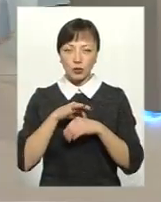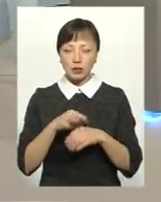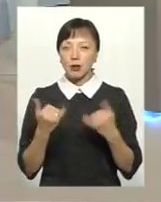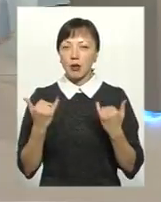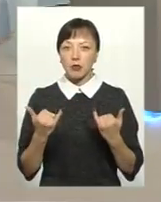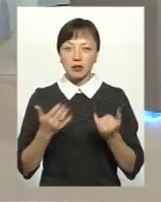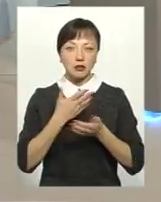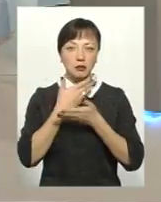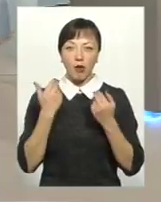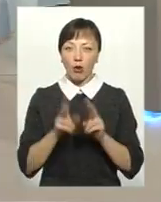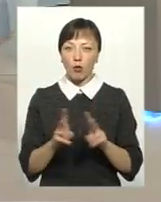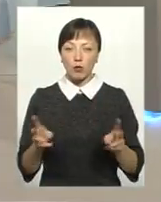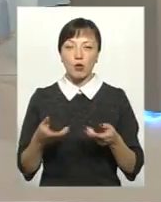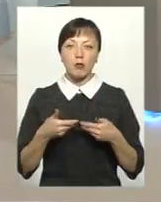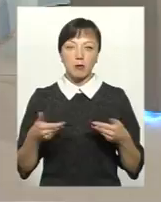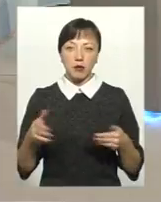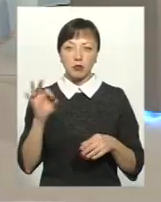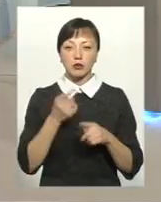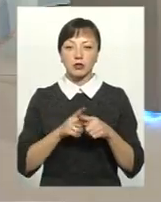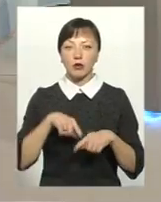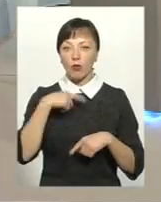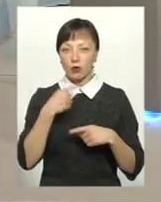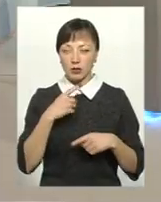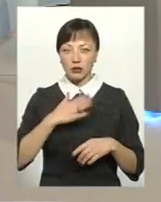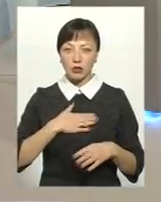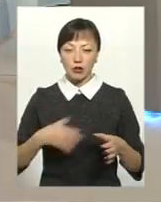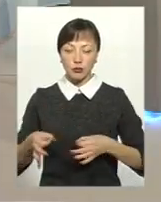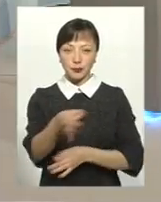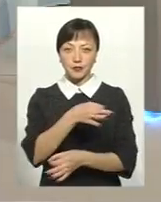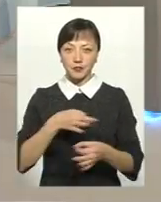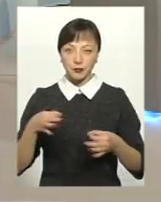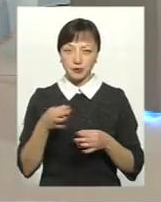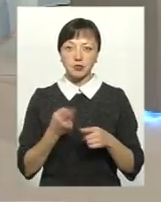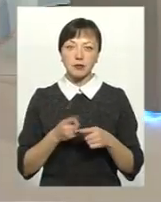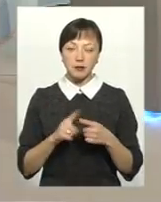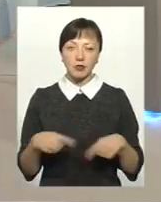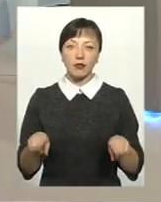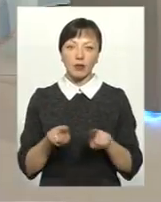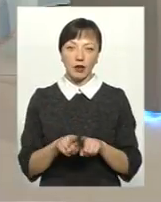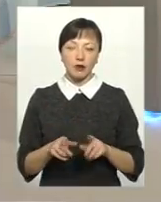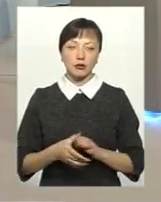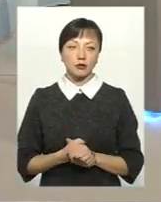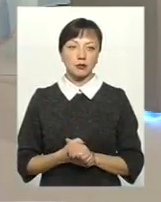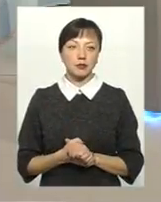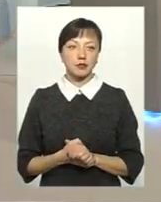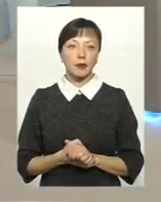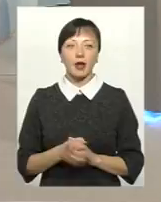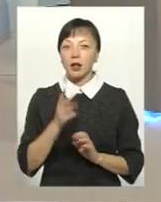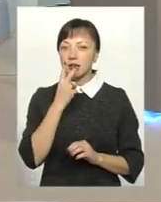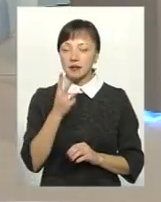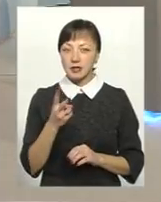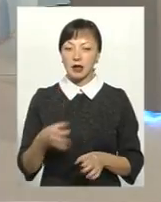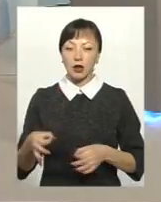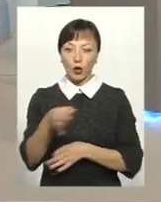то тепер немає кому, тому що ми про це і говорили на нашому круглому столі. це теж обговорювалося. Дивіться, але ж на круглому